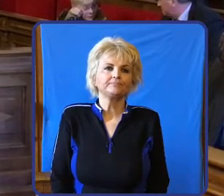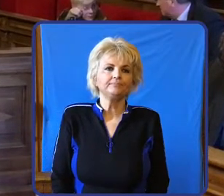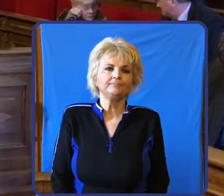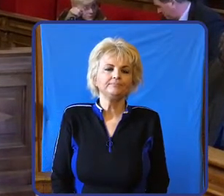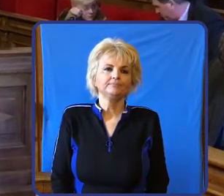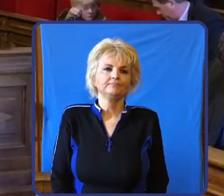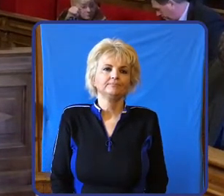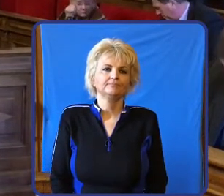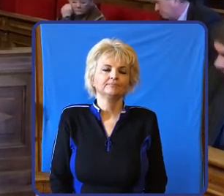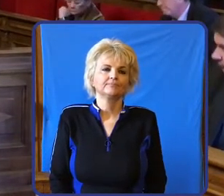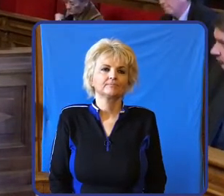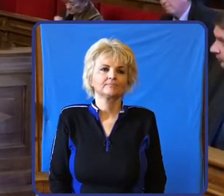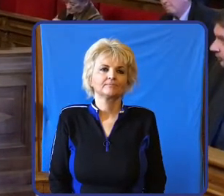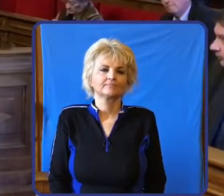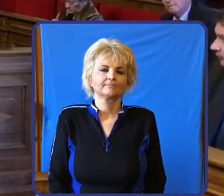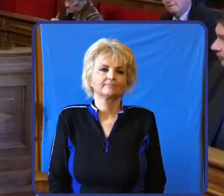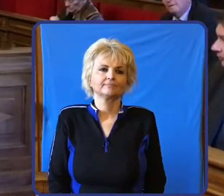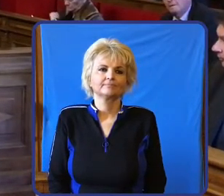Ja,